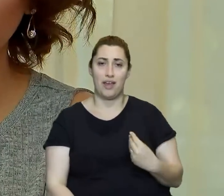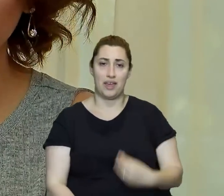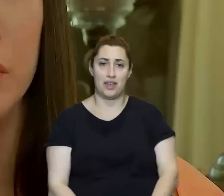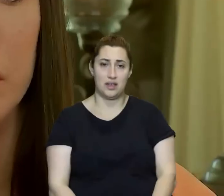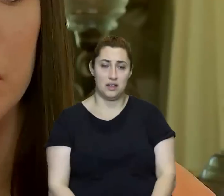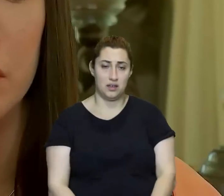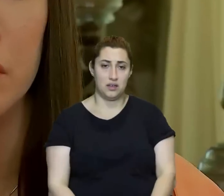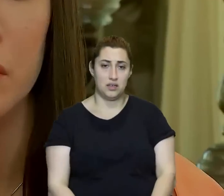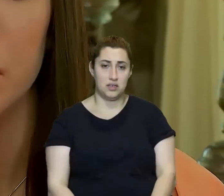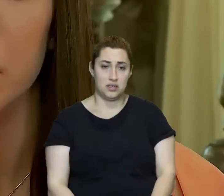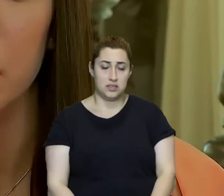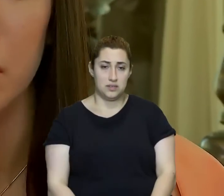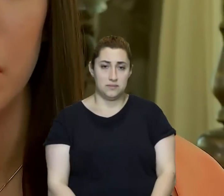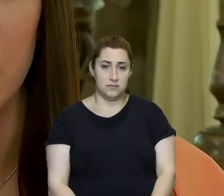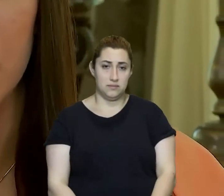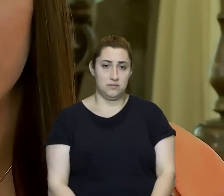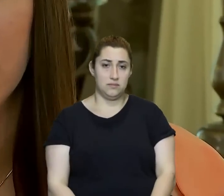olacak.